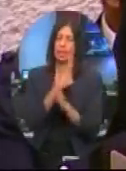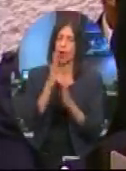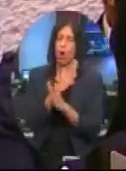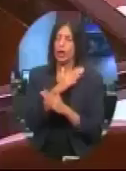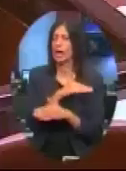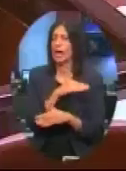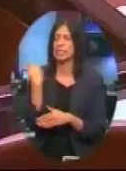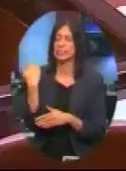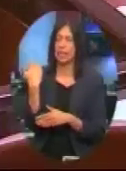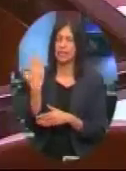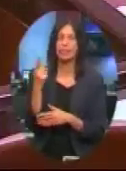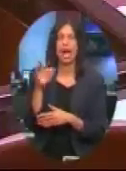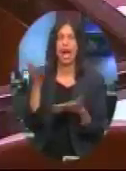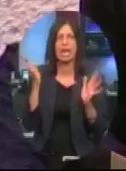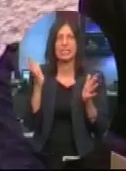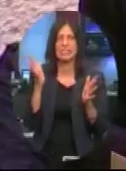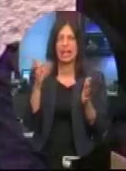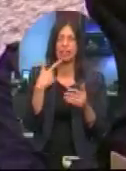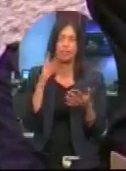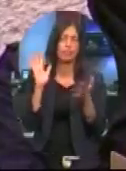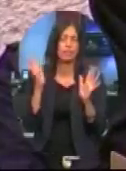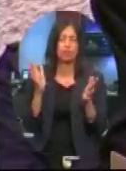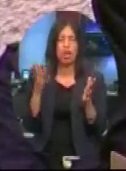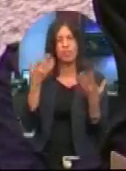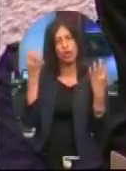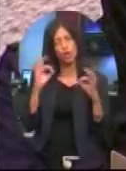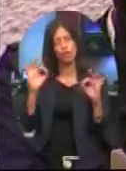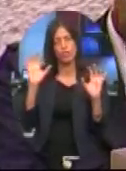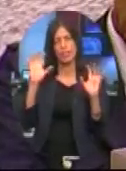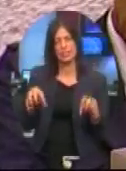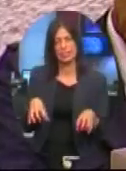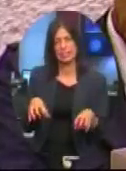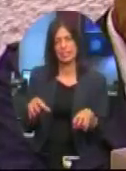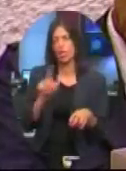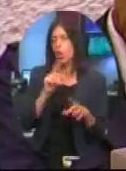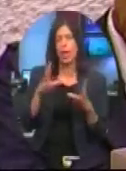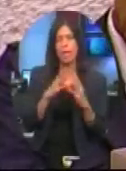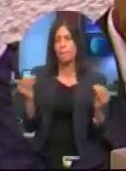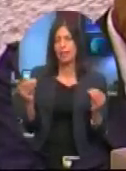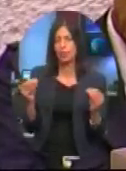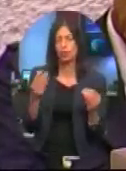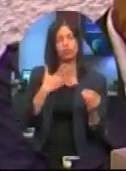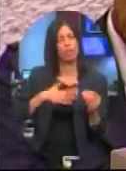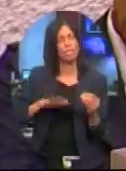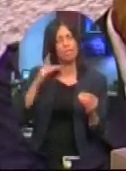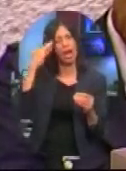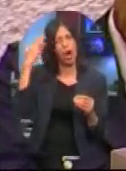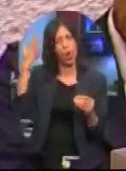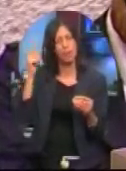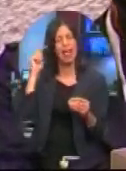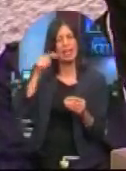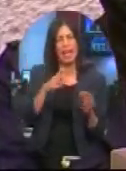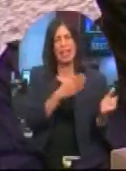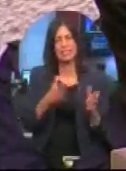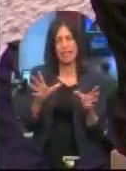רצחנית, אכזרית ונפשעת. כבוד הנשיא, לא איבדנו את השאיפה והחלום להגיע להסדר עם